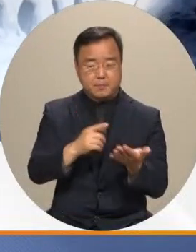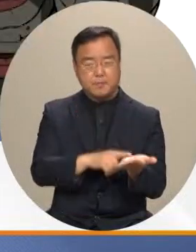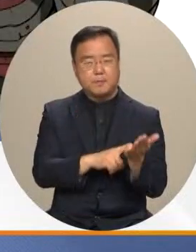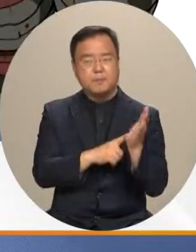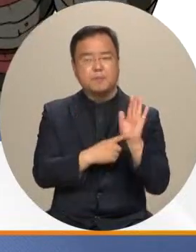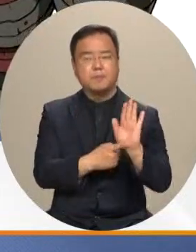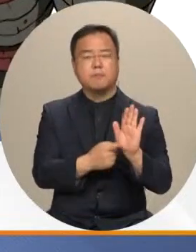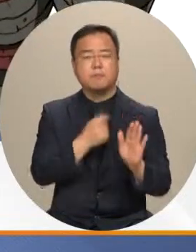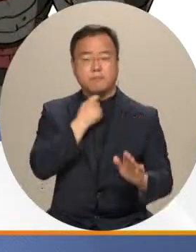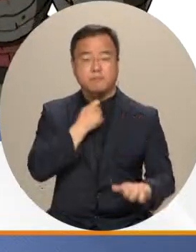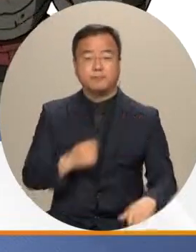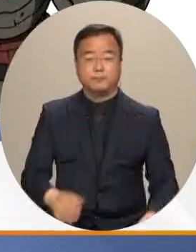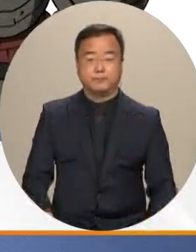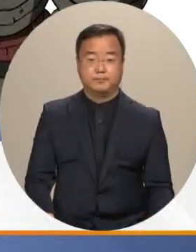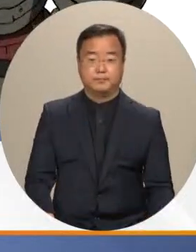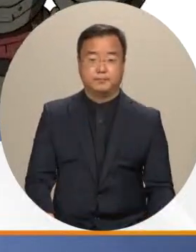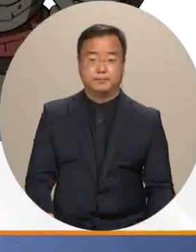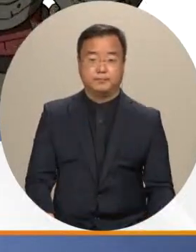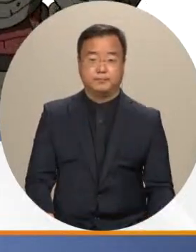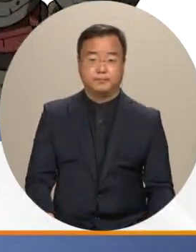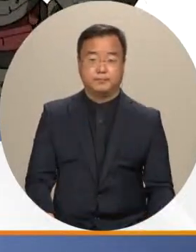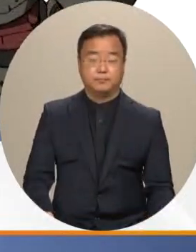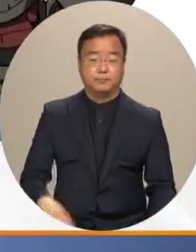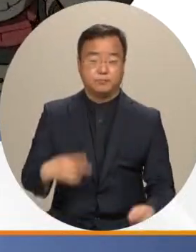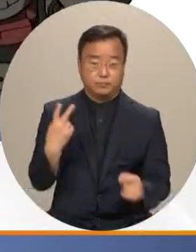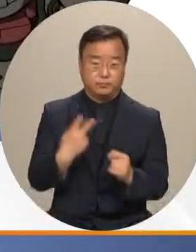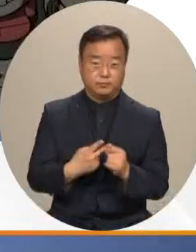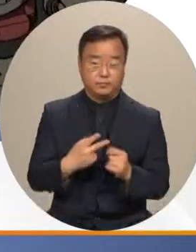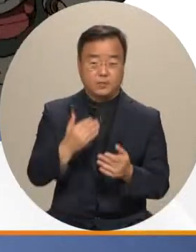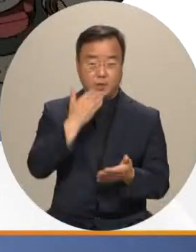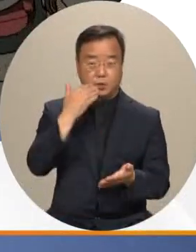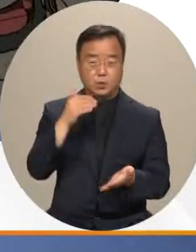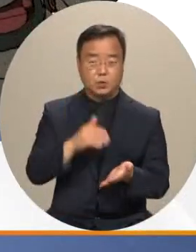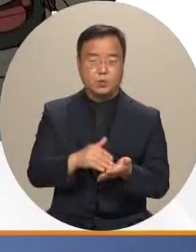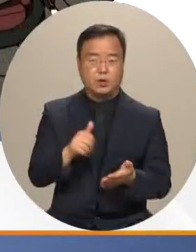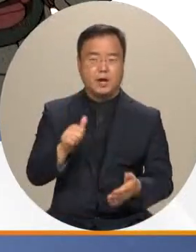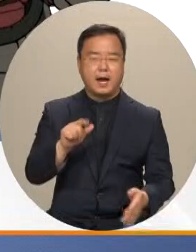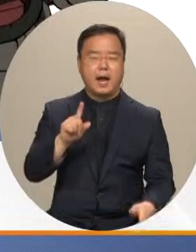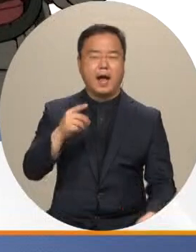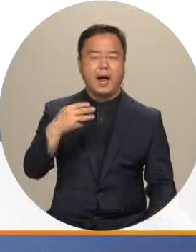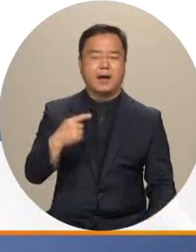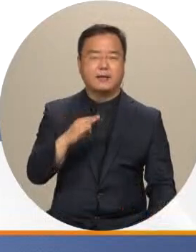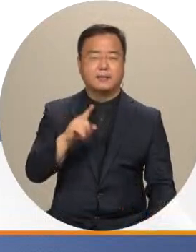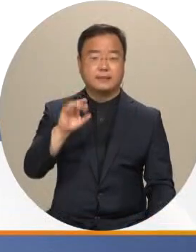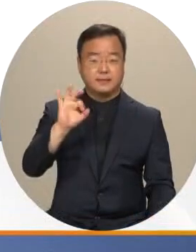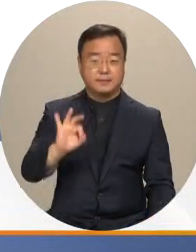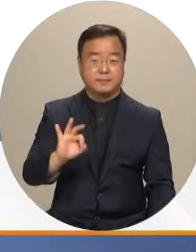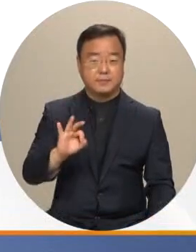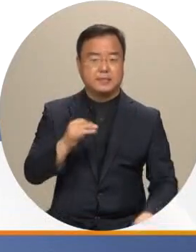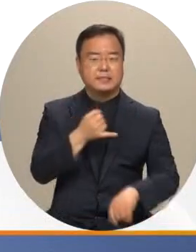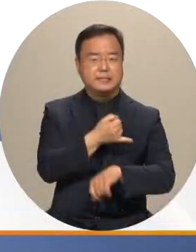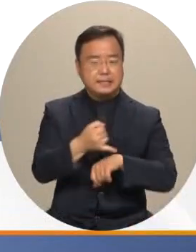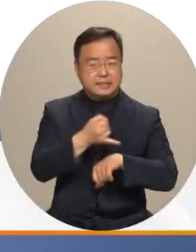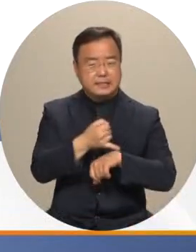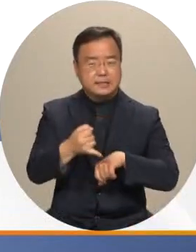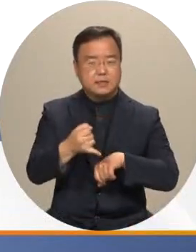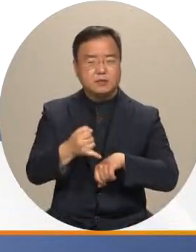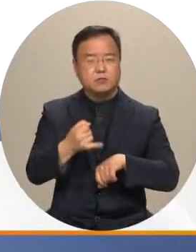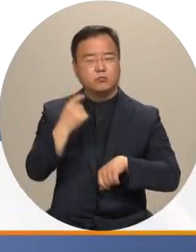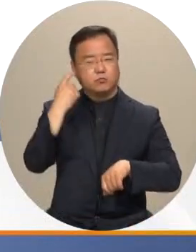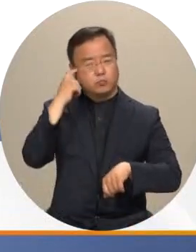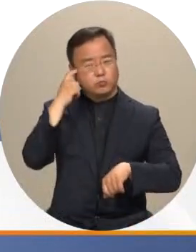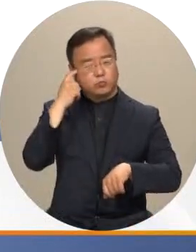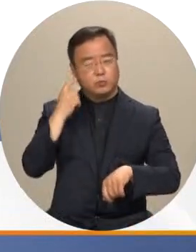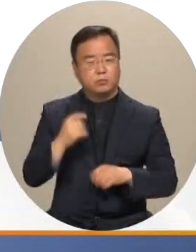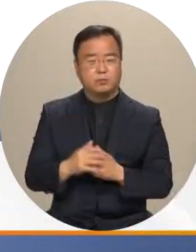첫 번째 목표였고요 그 다음으로는 하루방 로봇 디자인이었습니다 그래서 하루방 로봇이 어찌